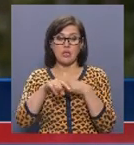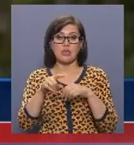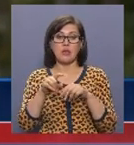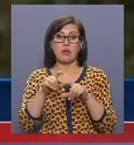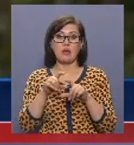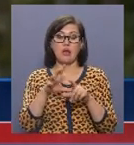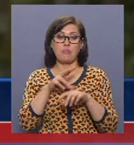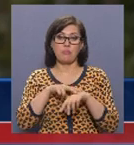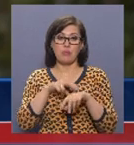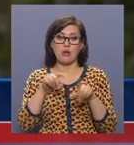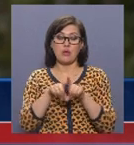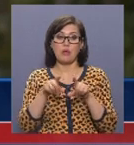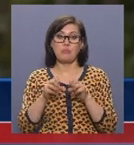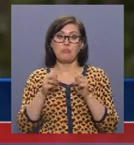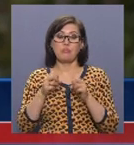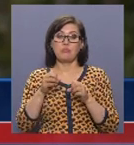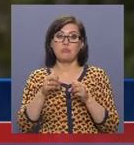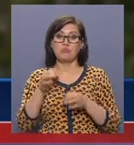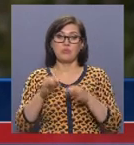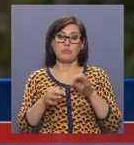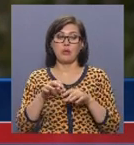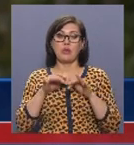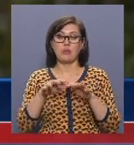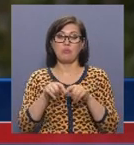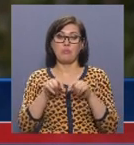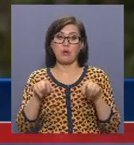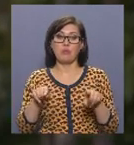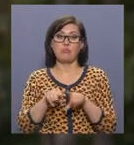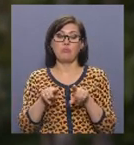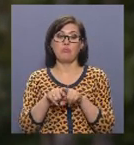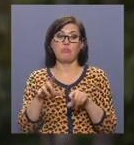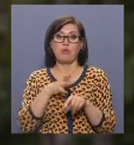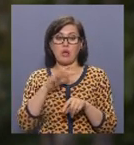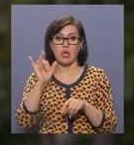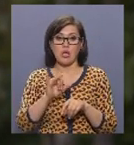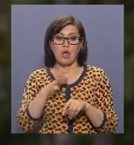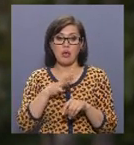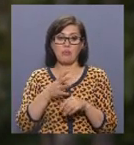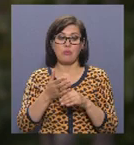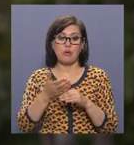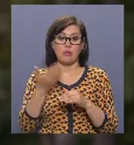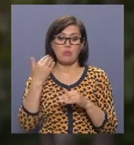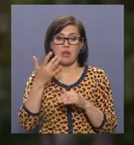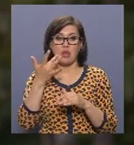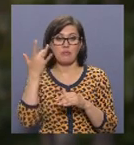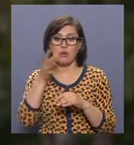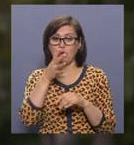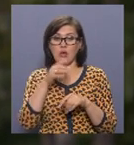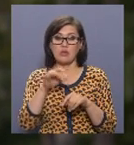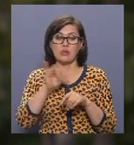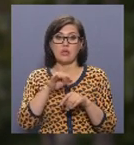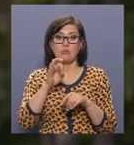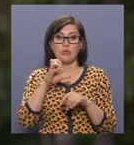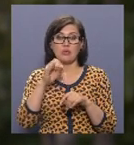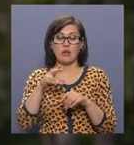терге қылмыстық іс қозғалып, тергеу әрекеттері жүргізіліп жатыр. Бұл жерлер кезінде совет мемлекетінің кезінде племзавод Каменский